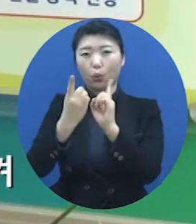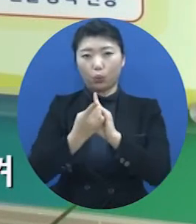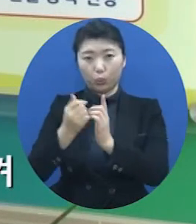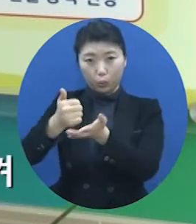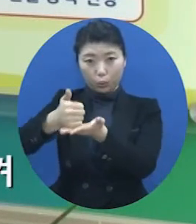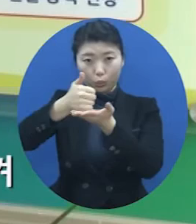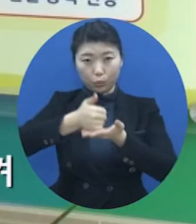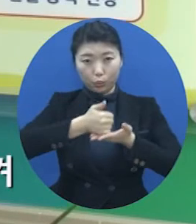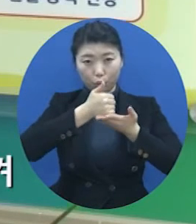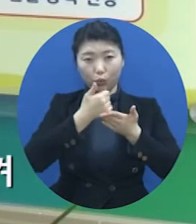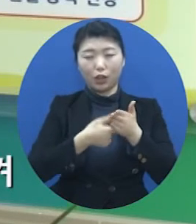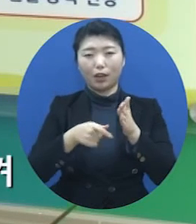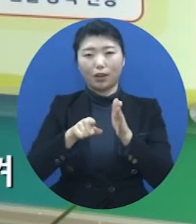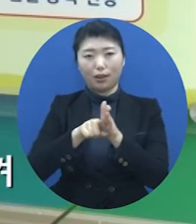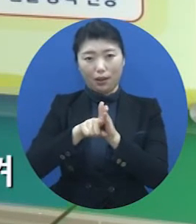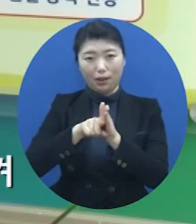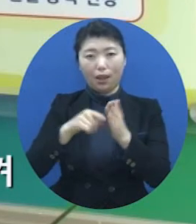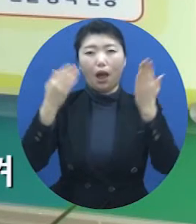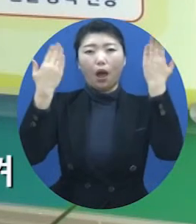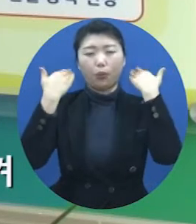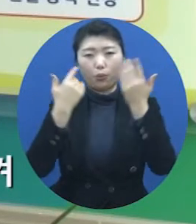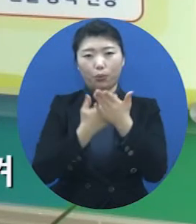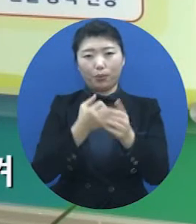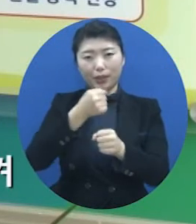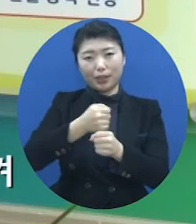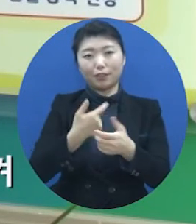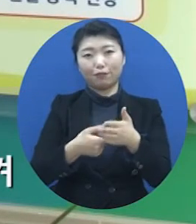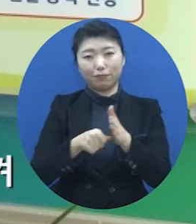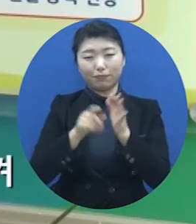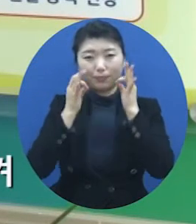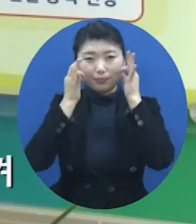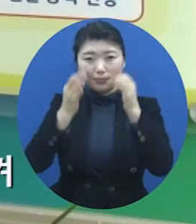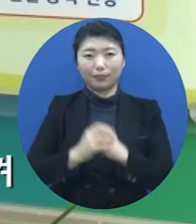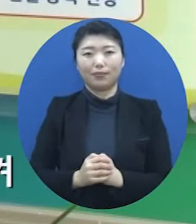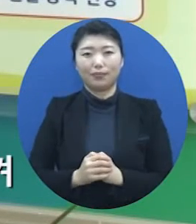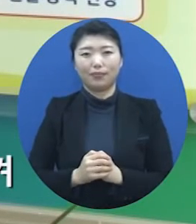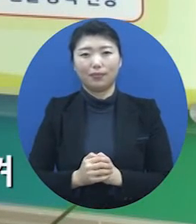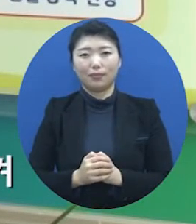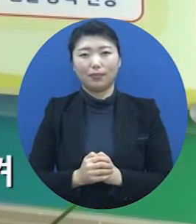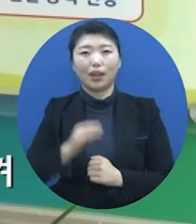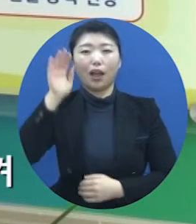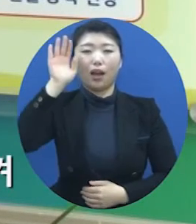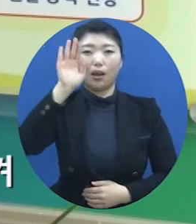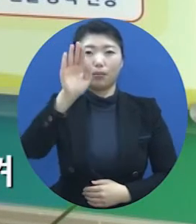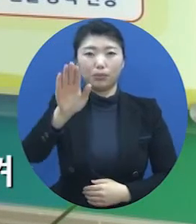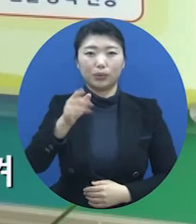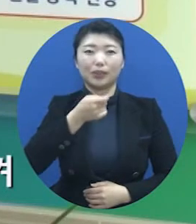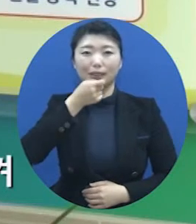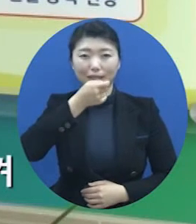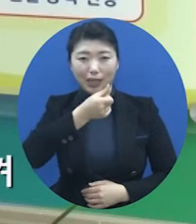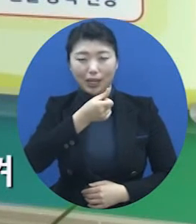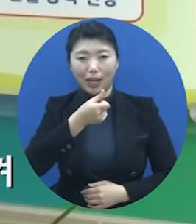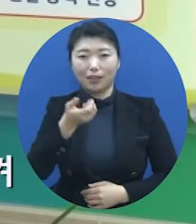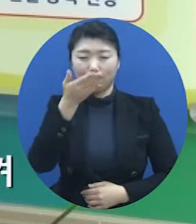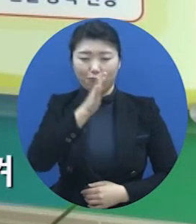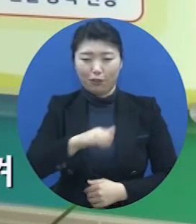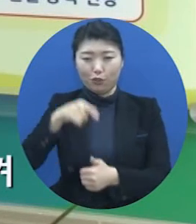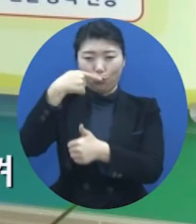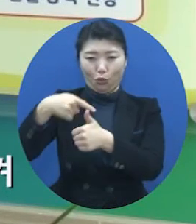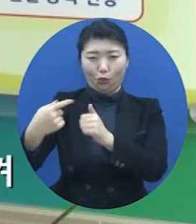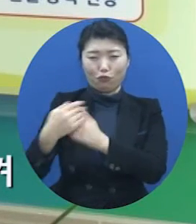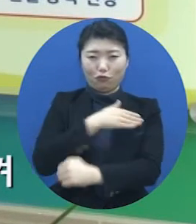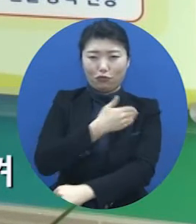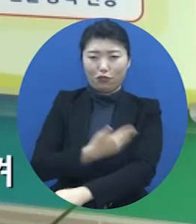존중하고 사랑하는 을왕초등학교를 만들어가고 있습니다. 앞으로도 작지만 교육력이